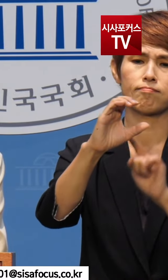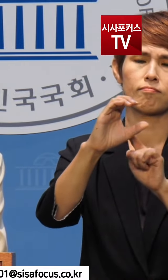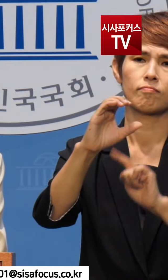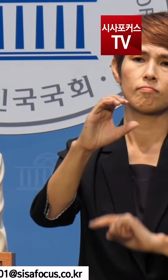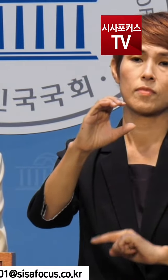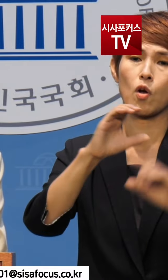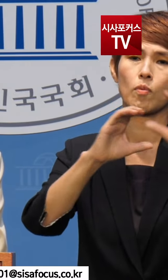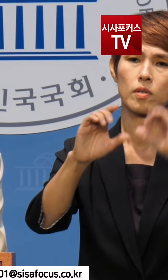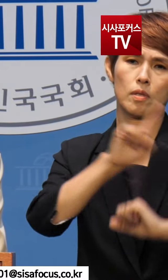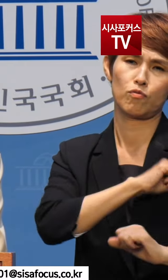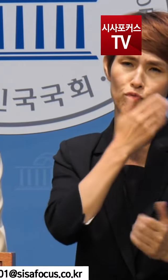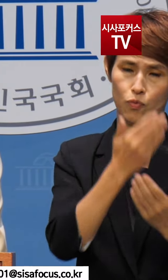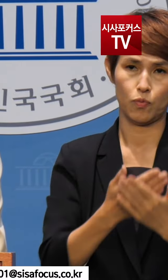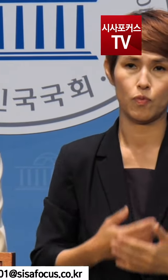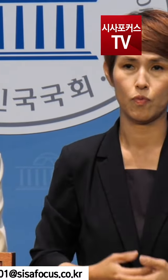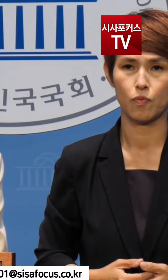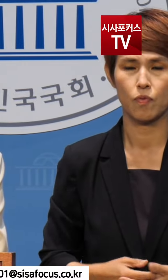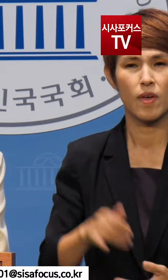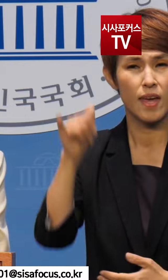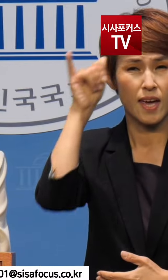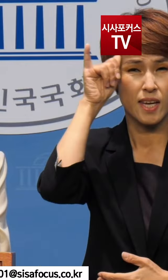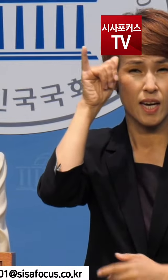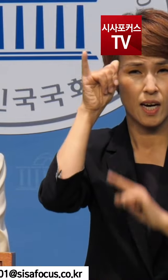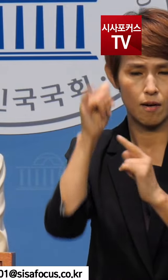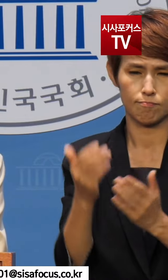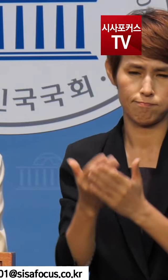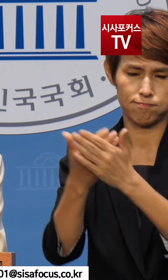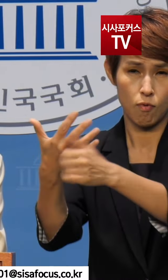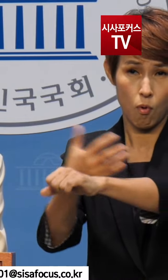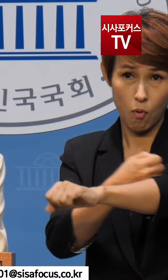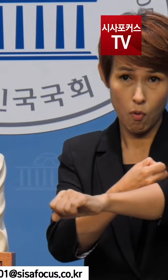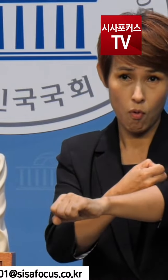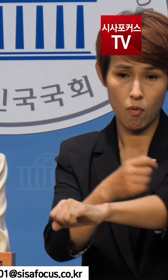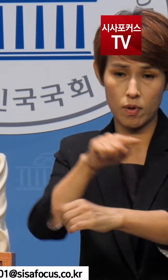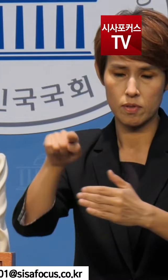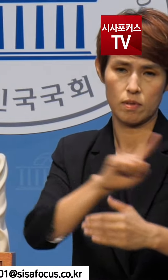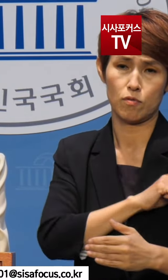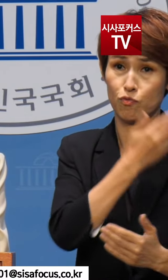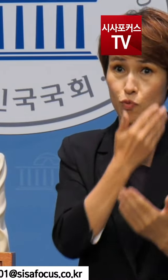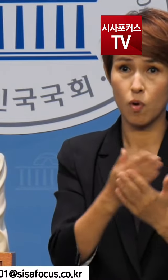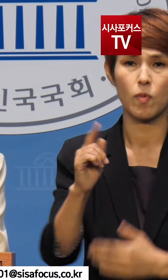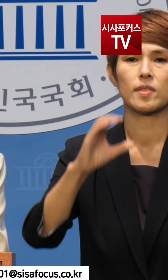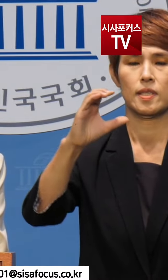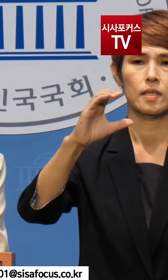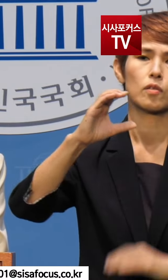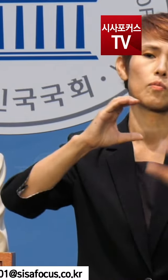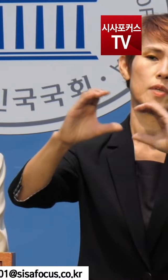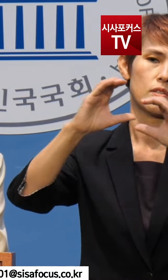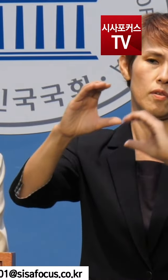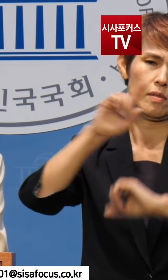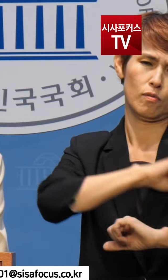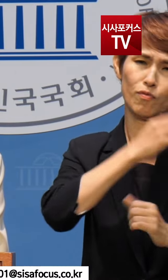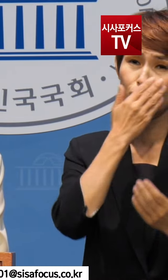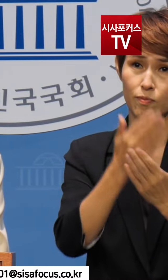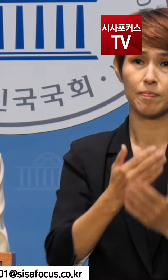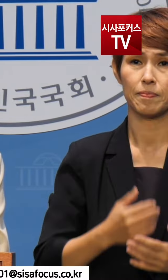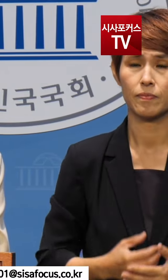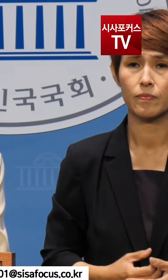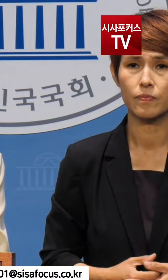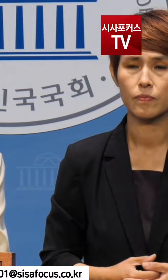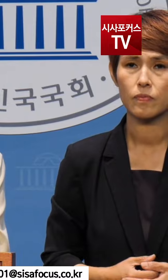것입니다. 생성형 AI의 급속한 발전에서도 가장 중요한 것은 C, Communication입니다.